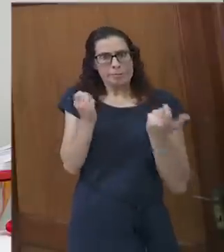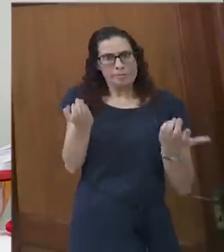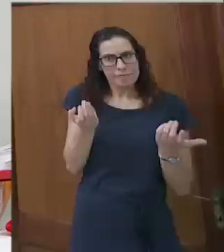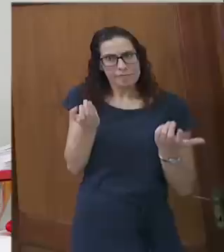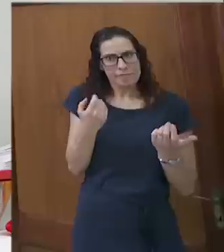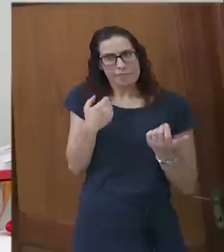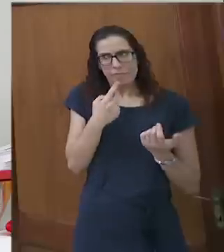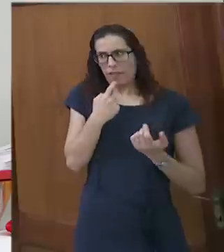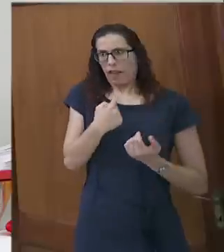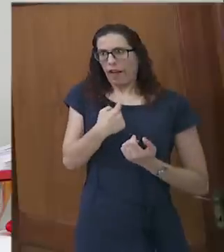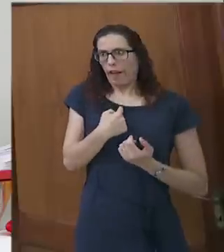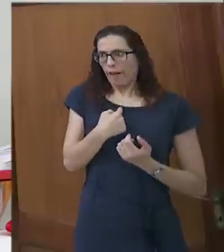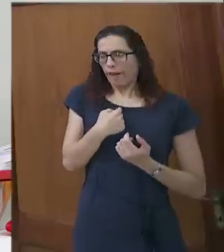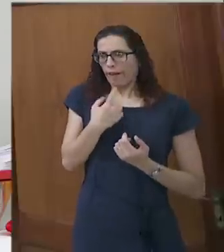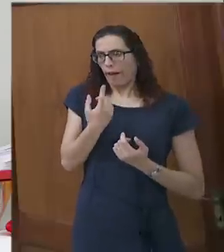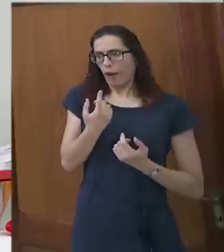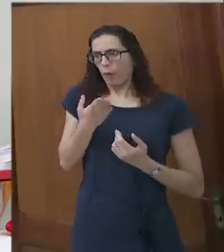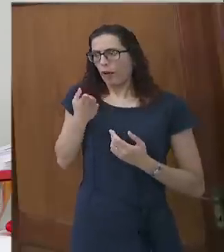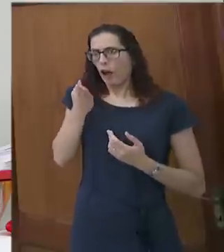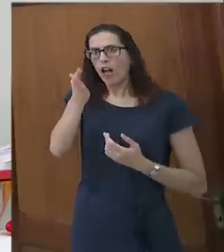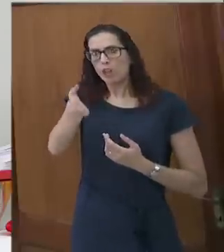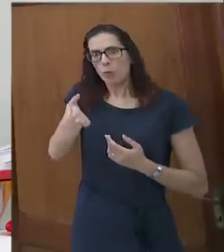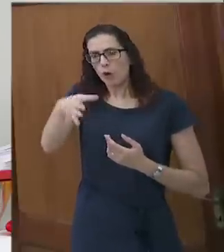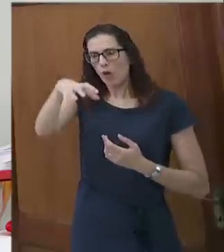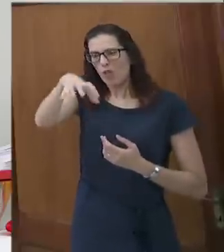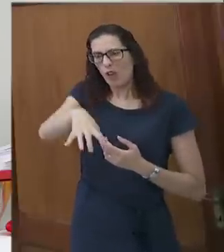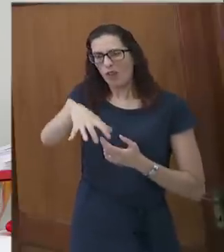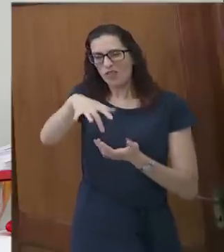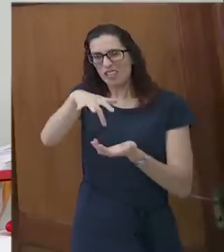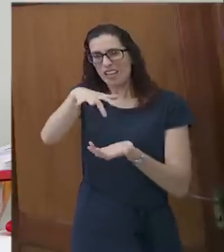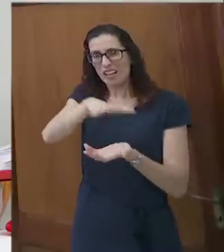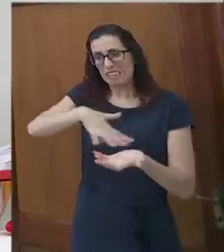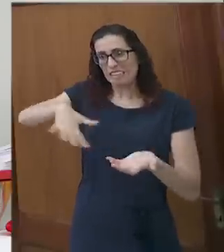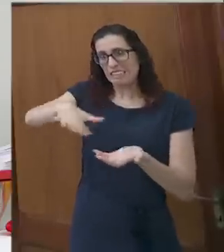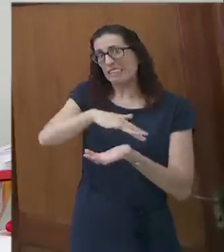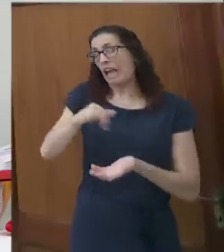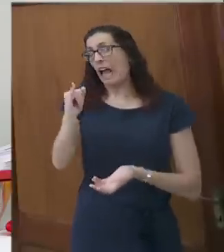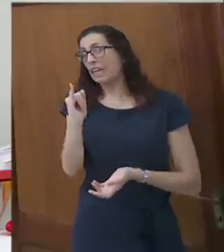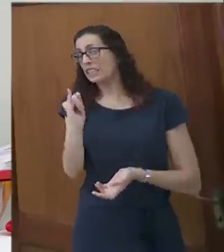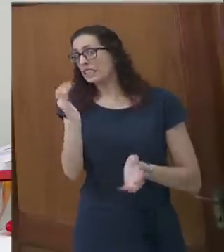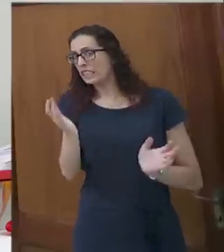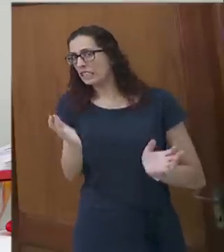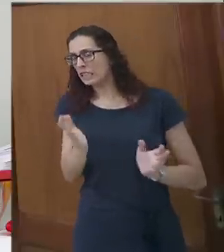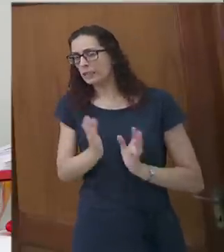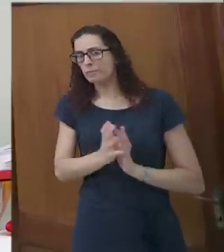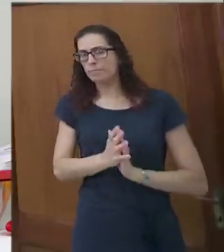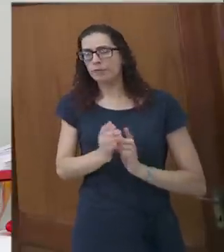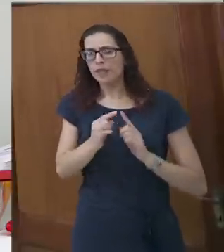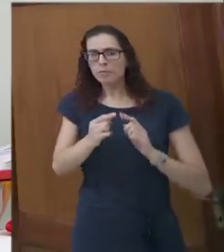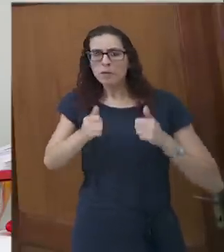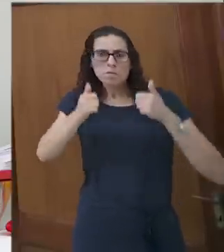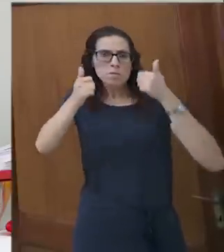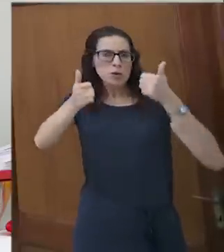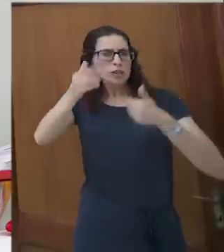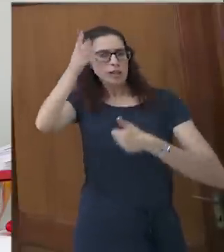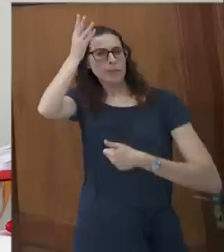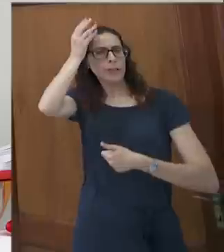li huma se jiltaqgħu ma' lill-pup. Imma tajjeb li nifhmu dal-kliem ta'